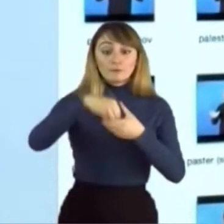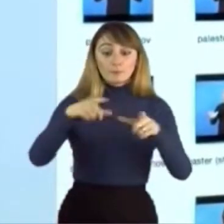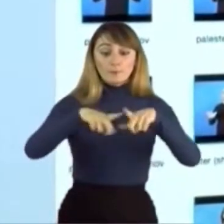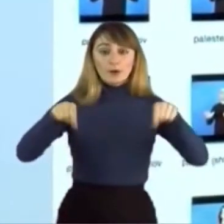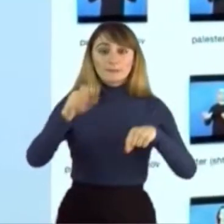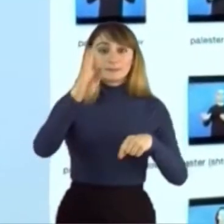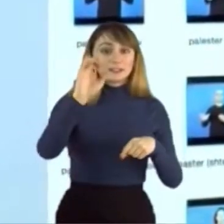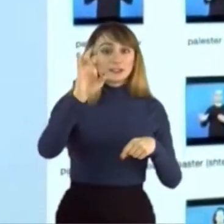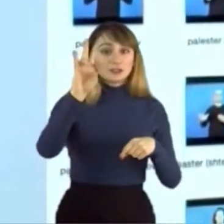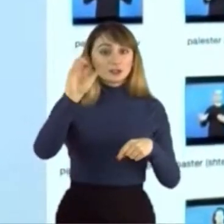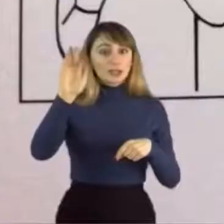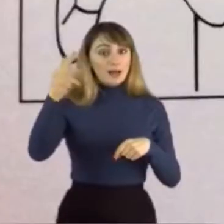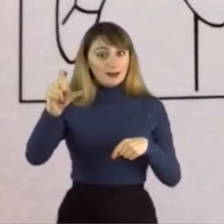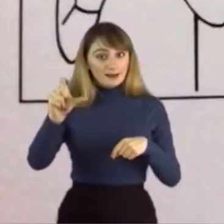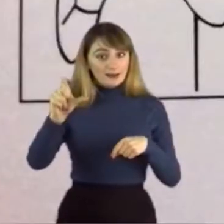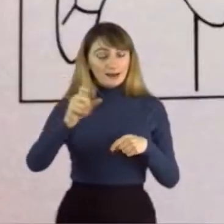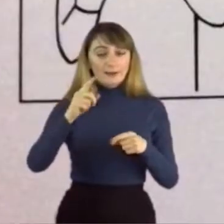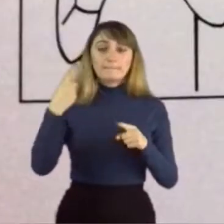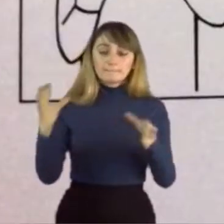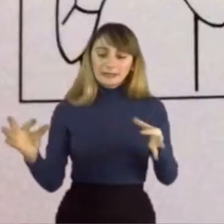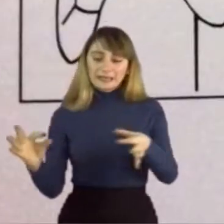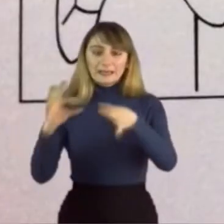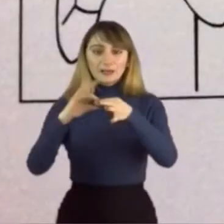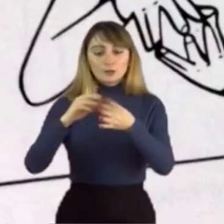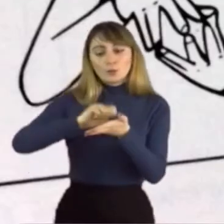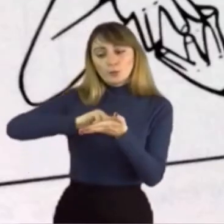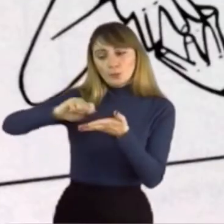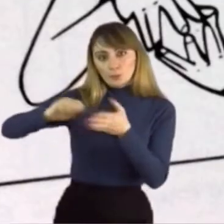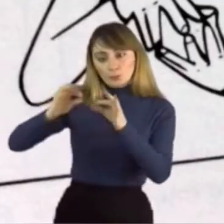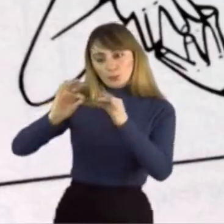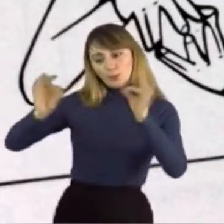të shoqëruar me përkthimet dhe sqarimet përkatëse,